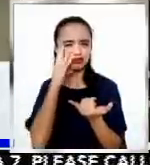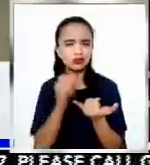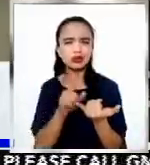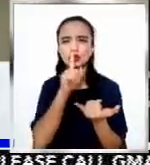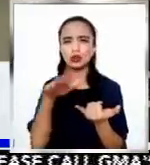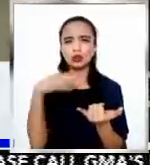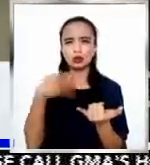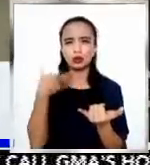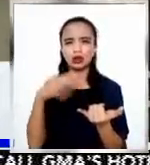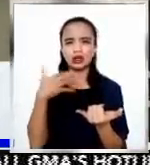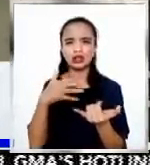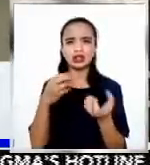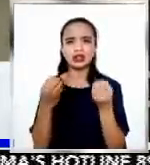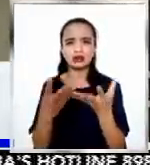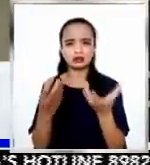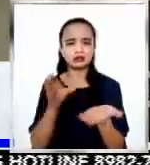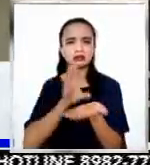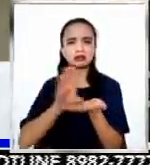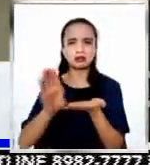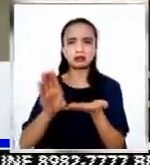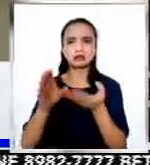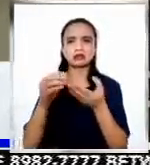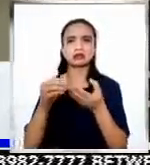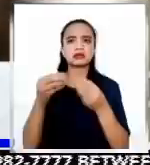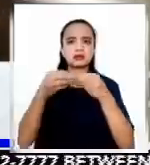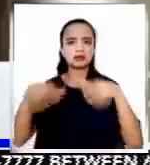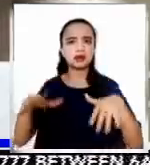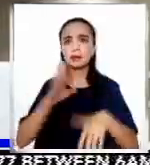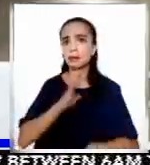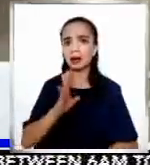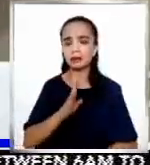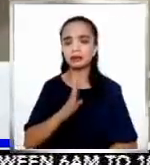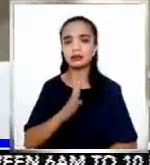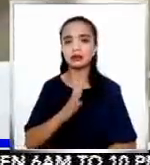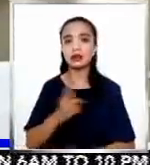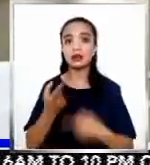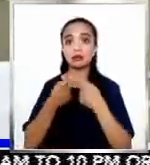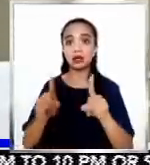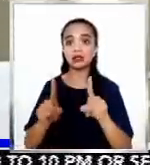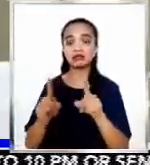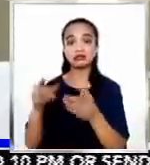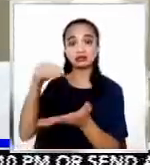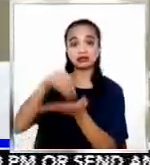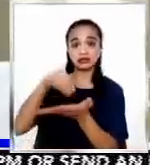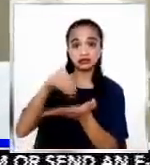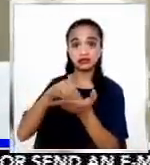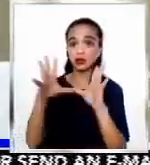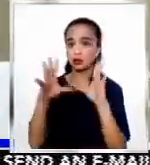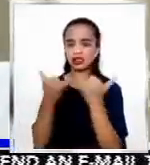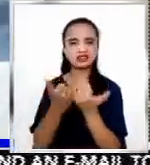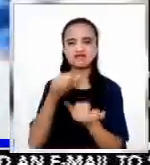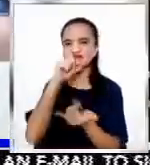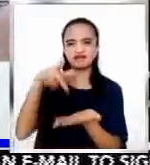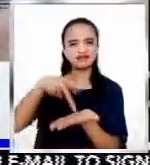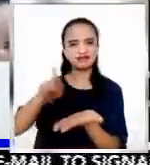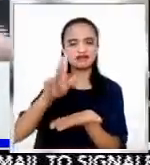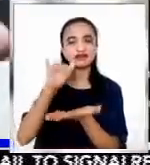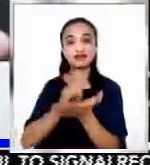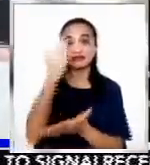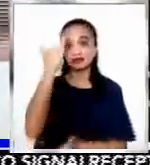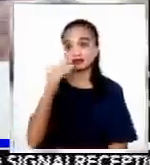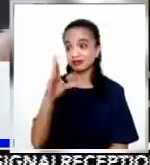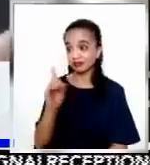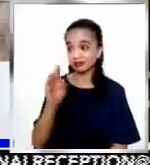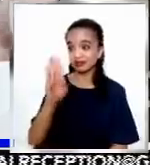flow. Pero ang kinalabasan, hindi nakabayad ng utang ang mga kumpanya, kaya nagpa siya ang DBP na ibenta ito